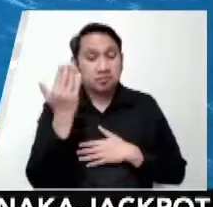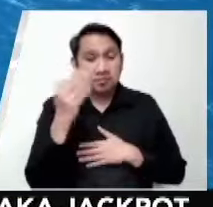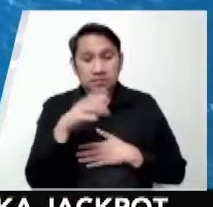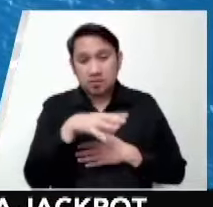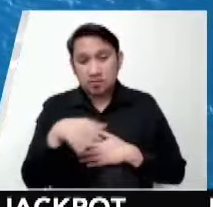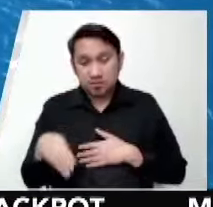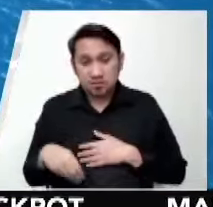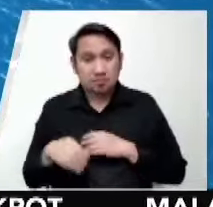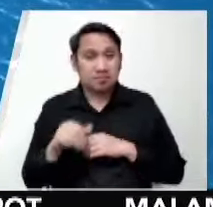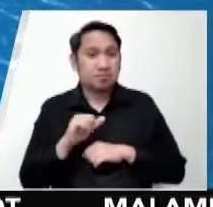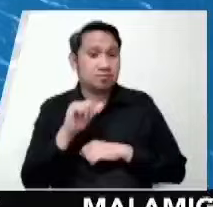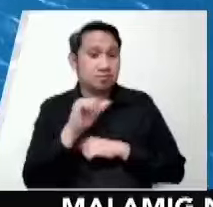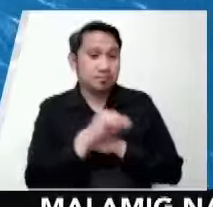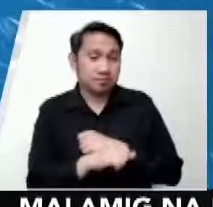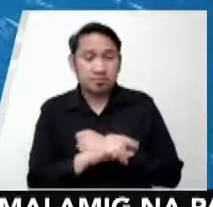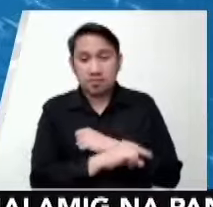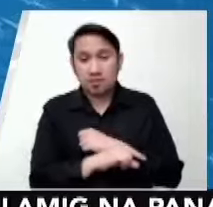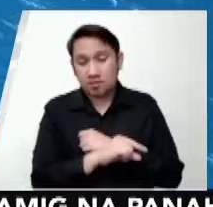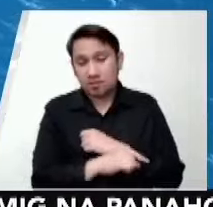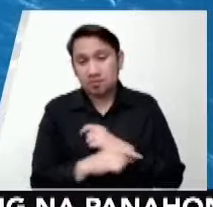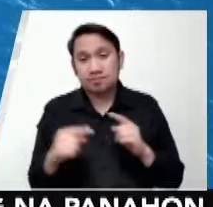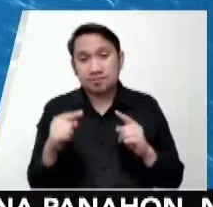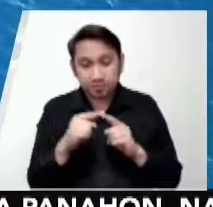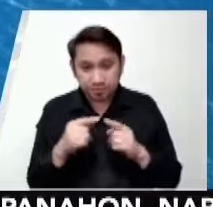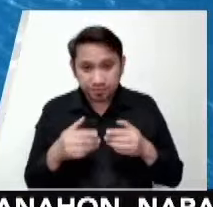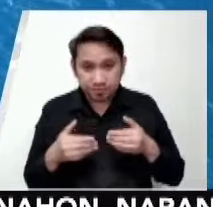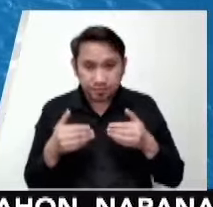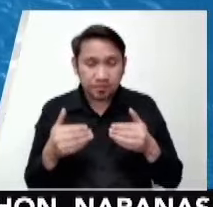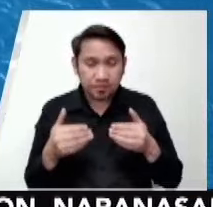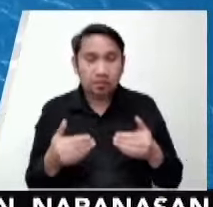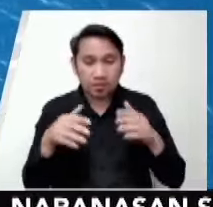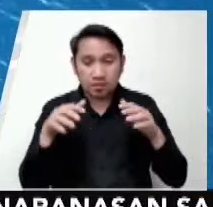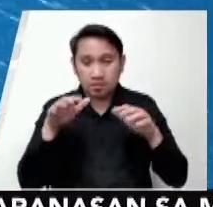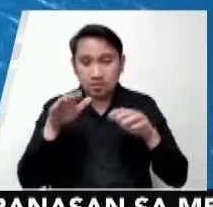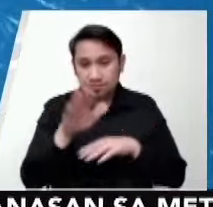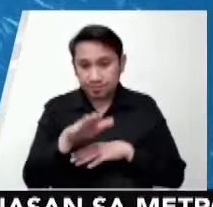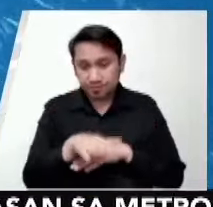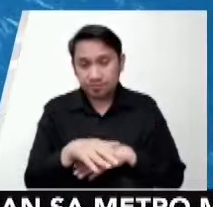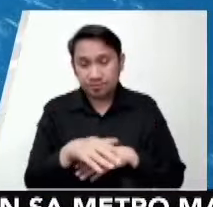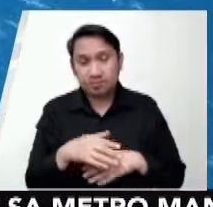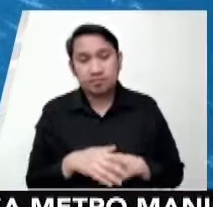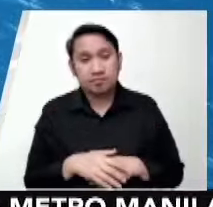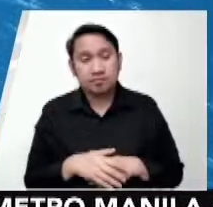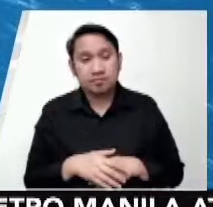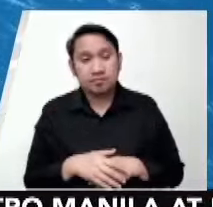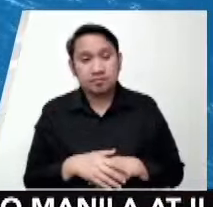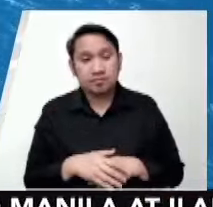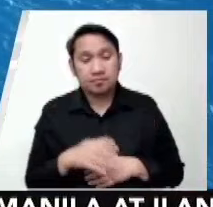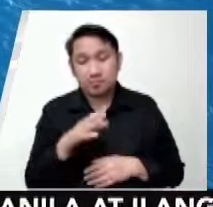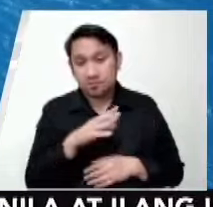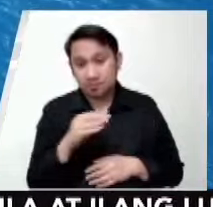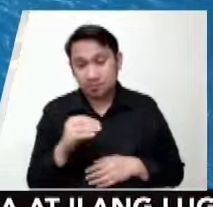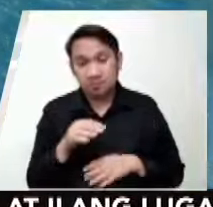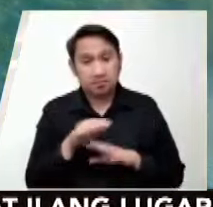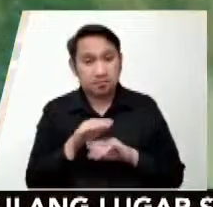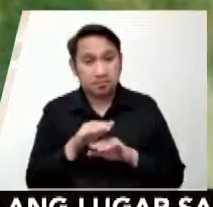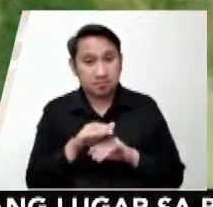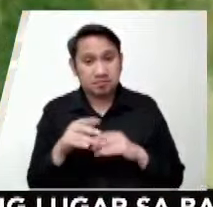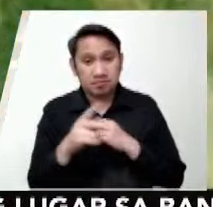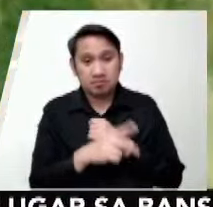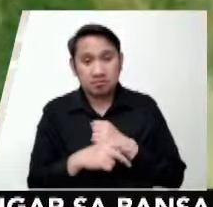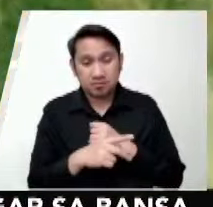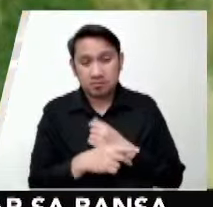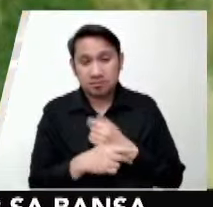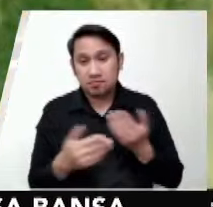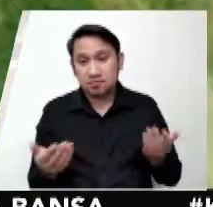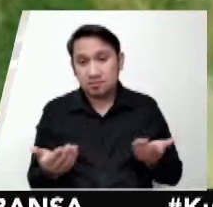Quezon. Magpapatuloy yan sa hapon at uulanin na rin ang Cordillera Administrative Region at Mindoro Provinces. Dito sa Metro Manila,